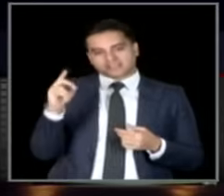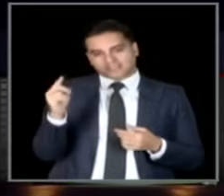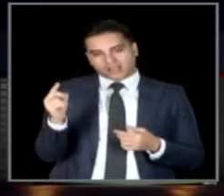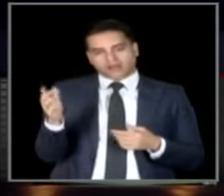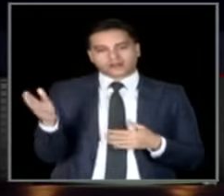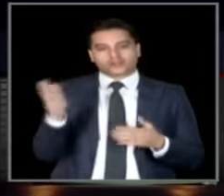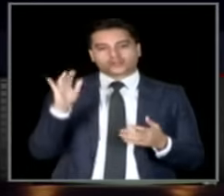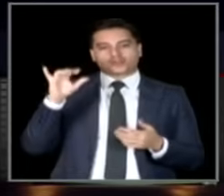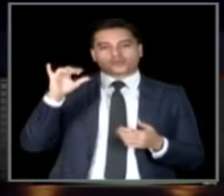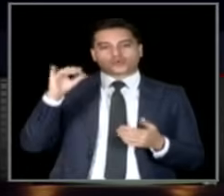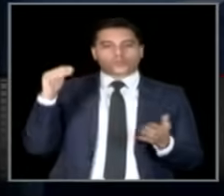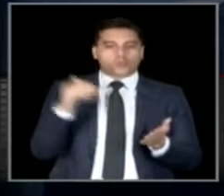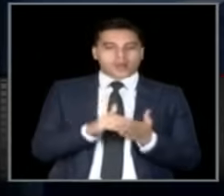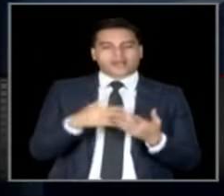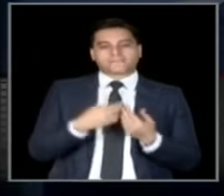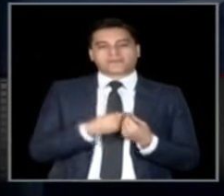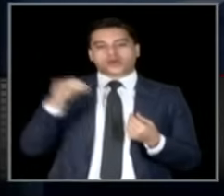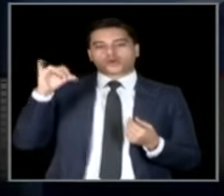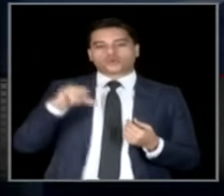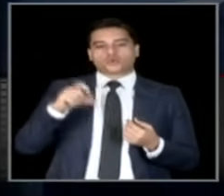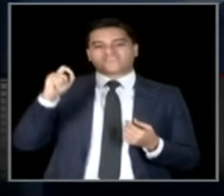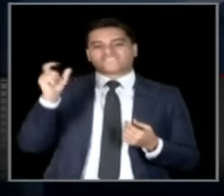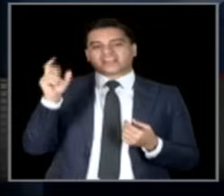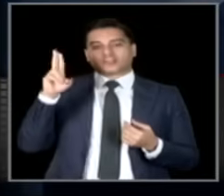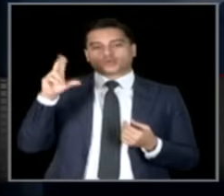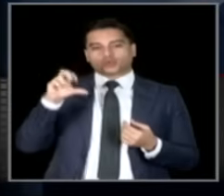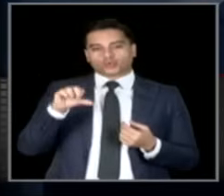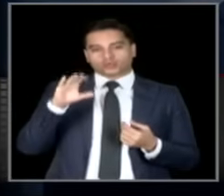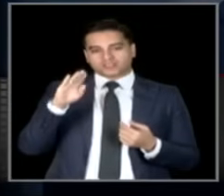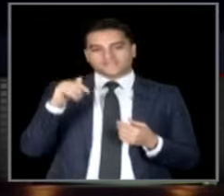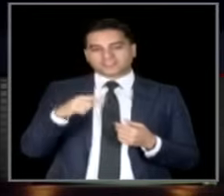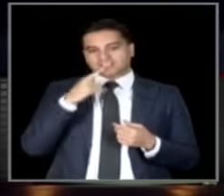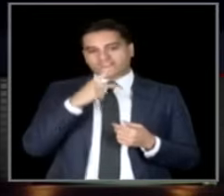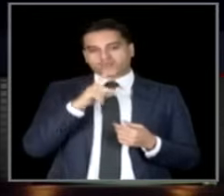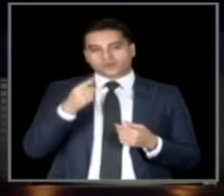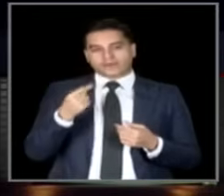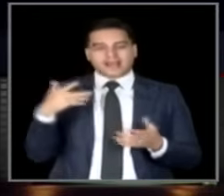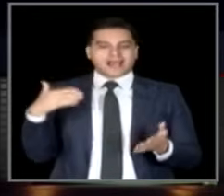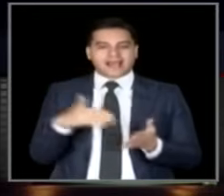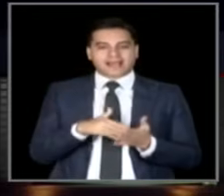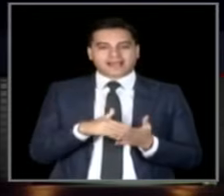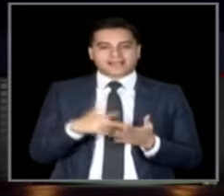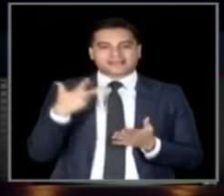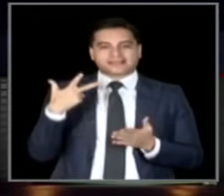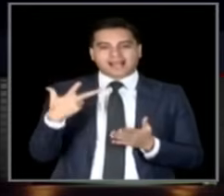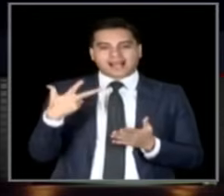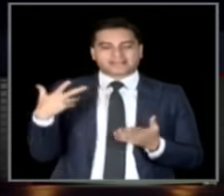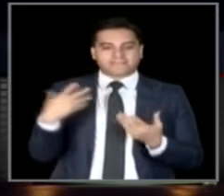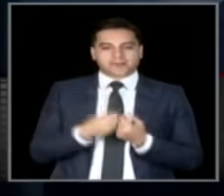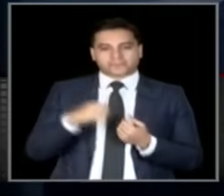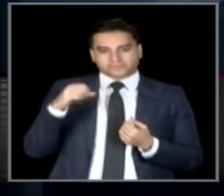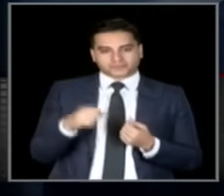وآخر مرة مع اليوفنتوس في 2015. آخر ثلاث نهائيات خسرهم ضد